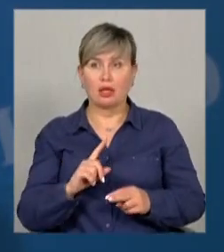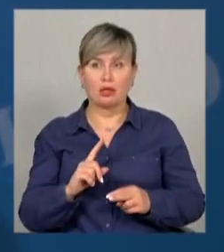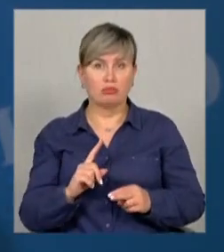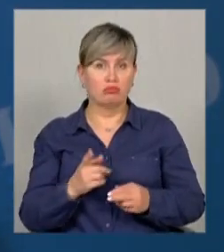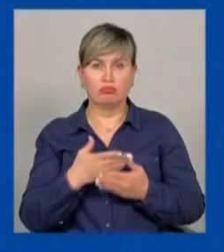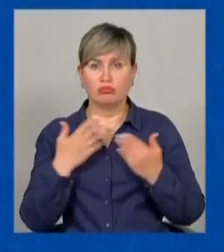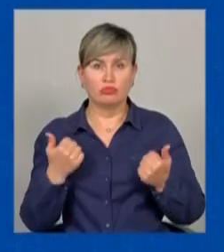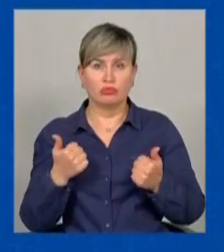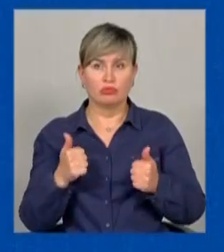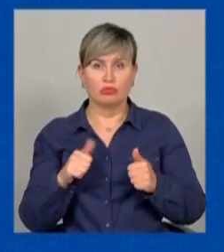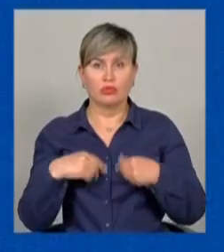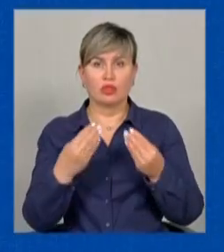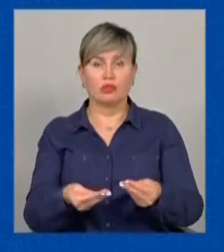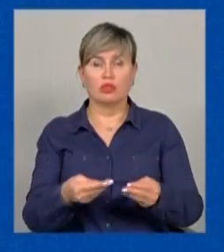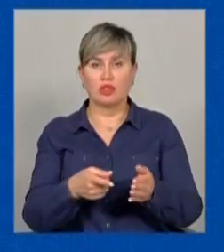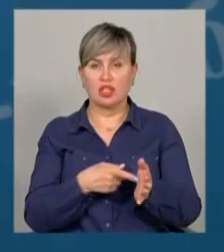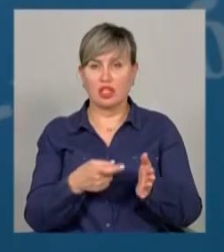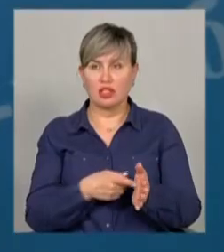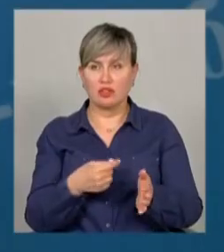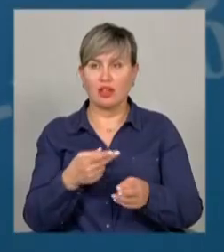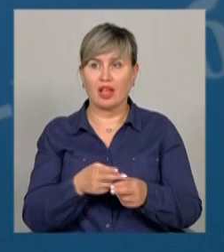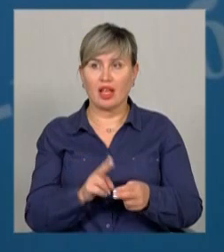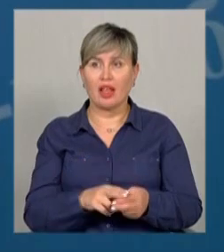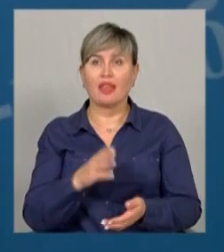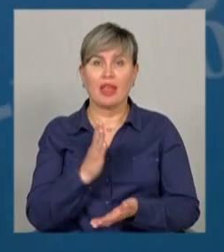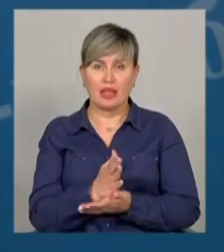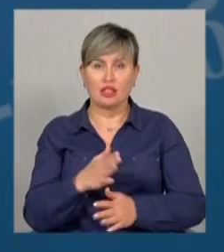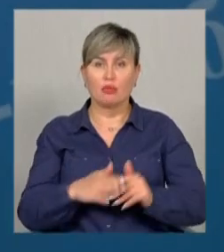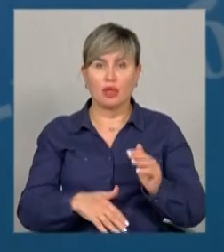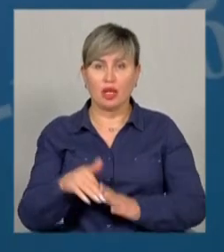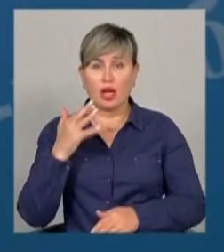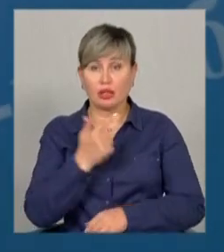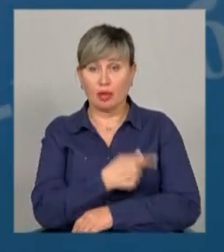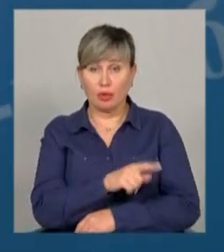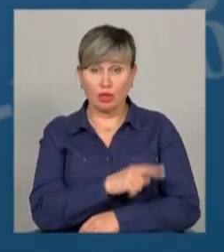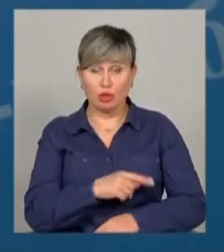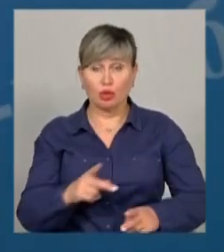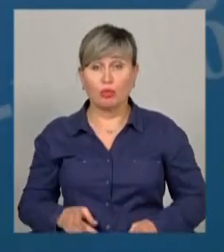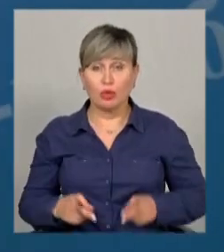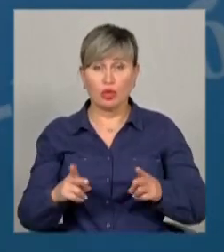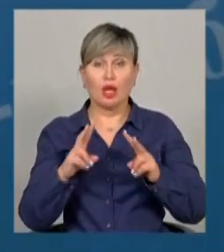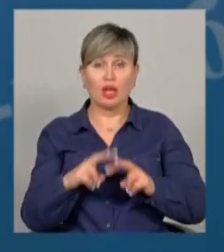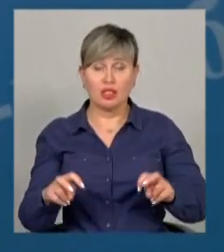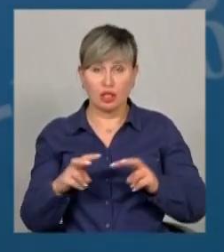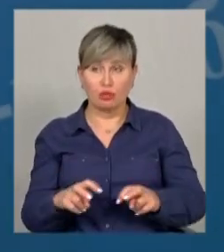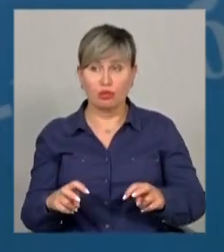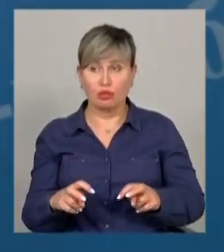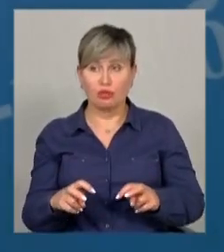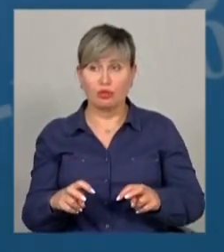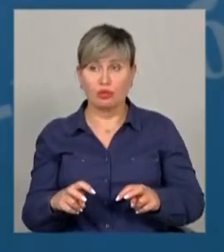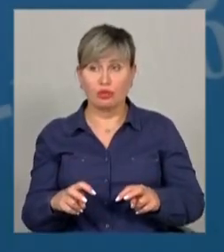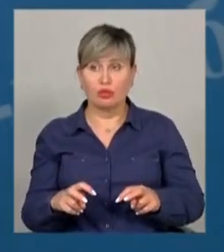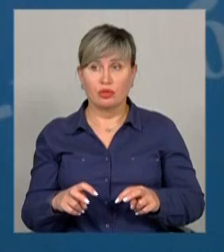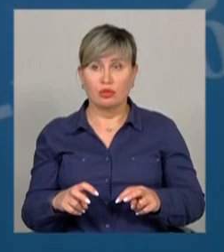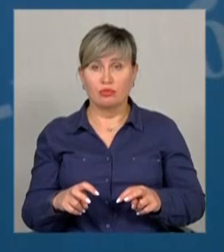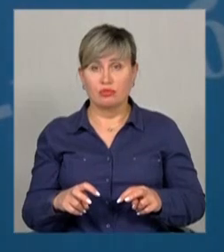поступили в распоряжение следствия. Это есть в практике, когда медицинские преступления расследуются